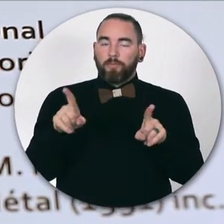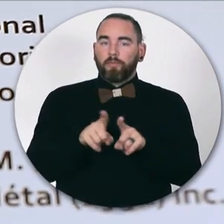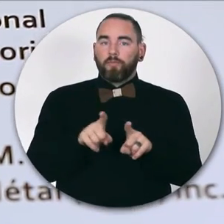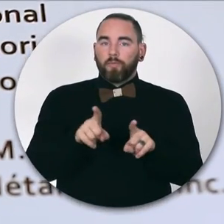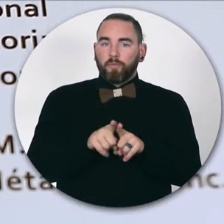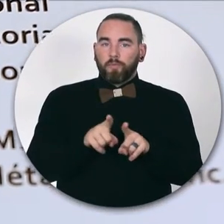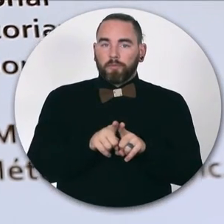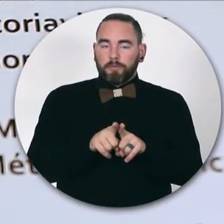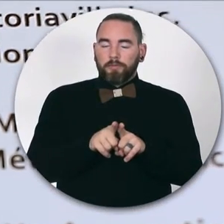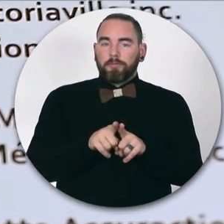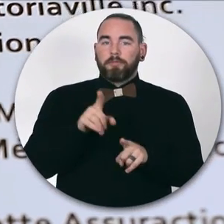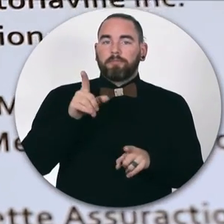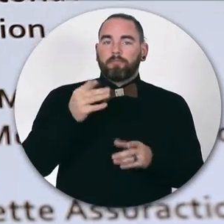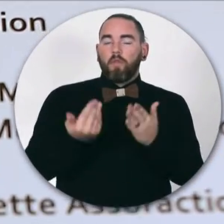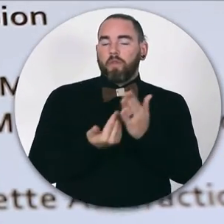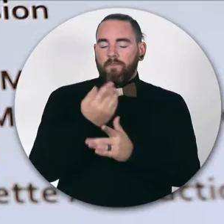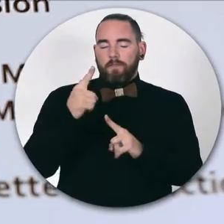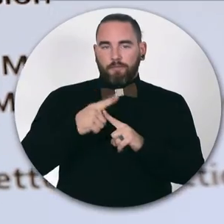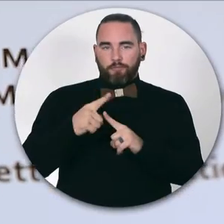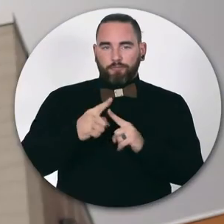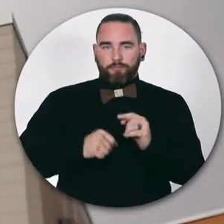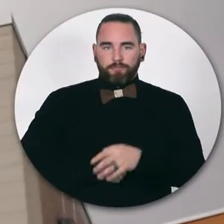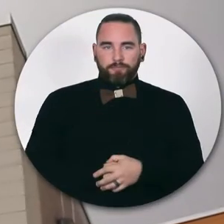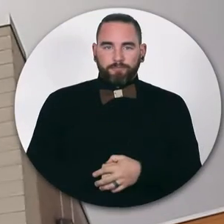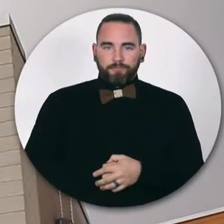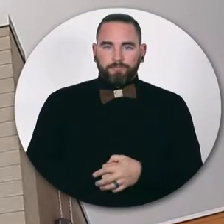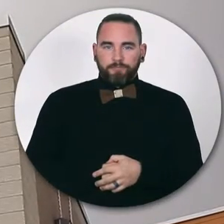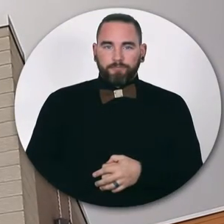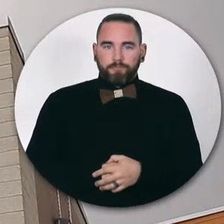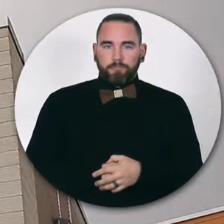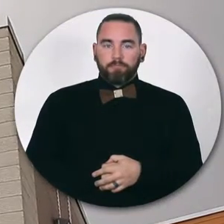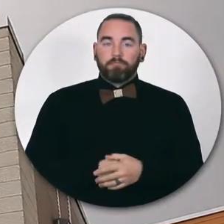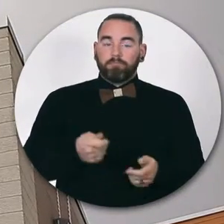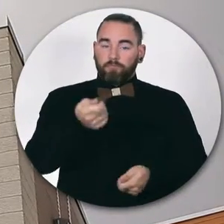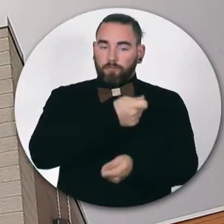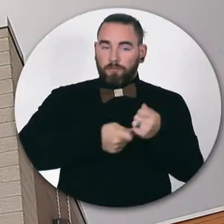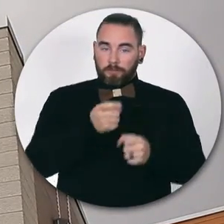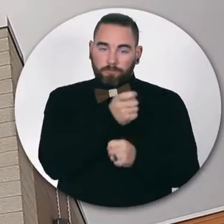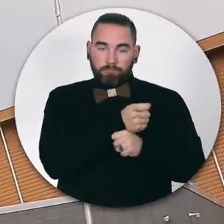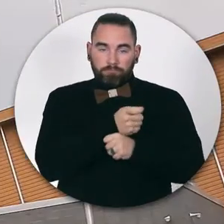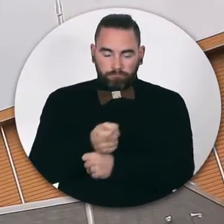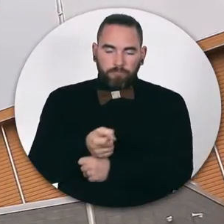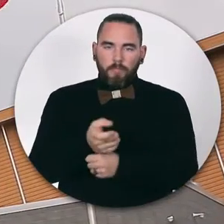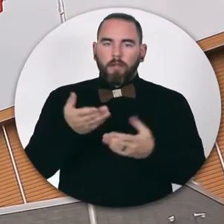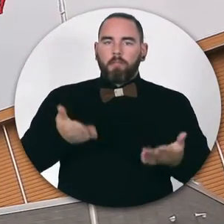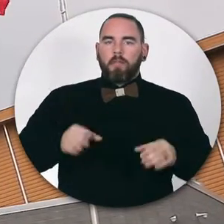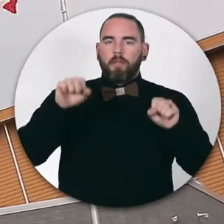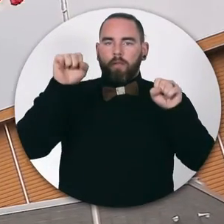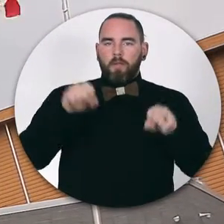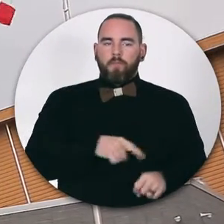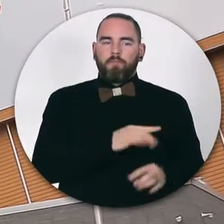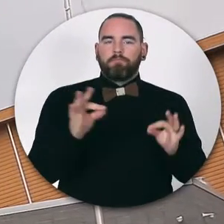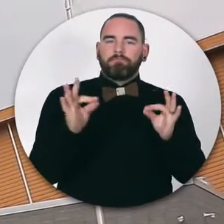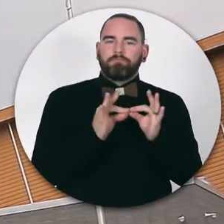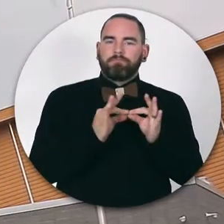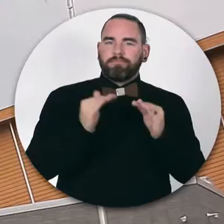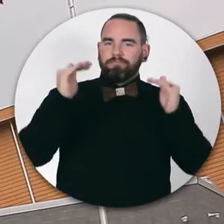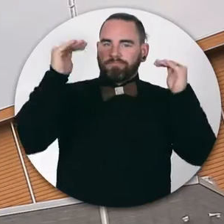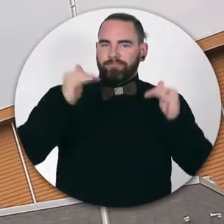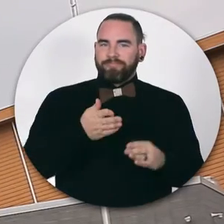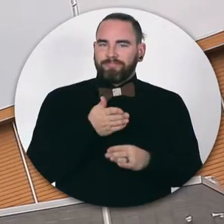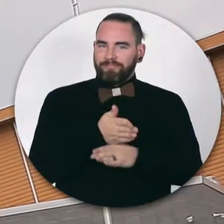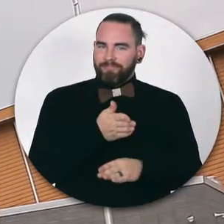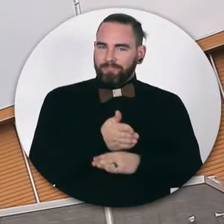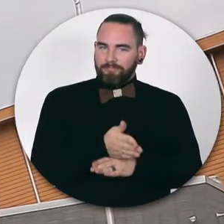par l'exploitation de nouvelles technologies. Grâce à cette gestion rigoureuse, la ville peut ainsi rendre cette infrastructure